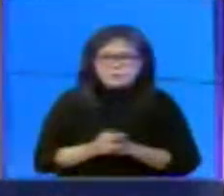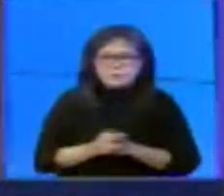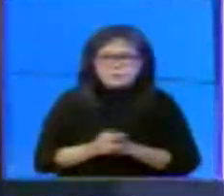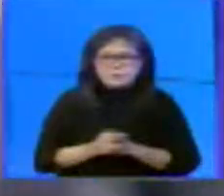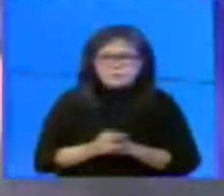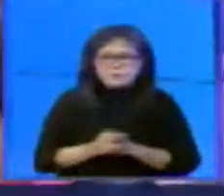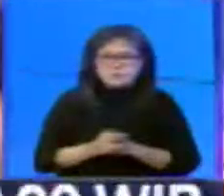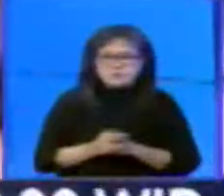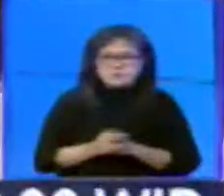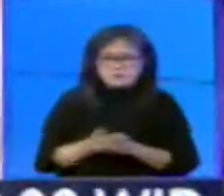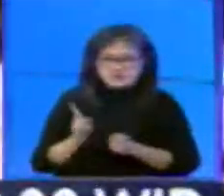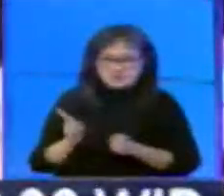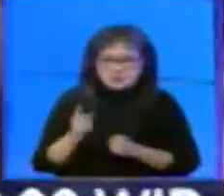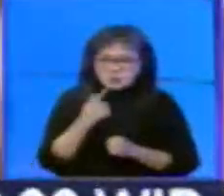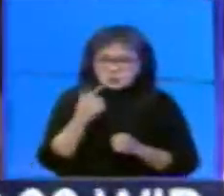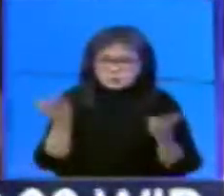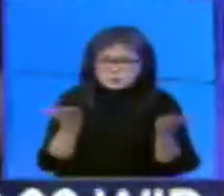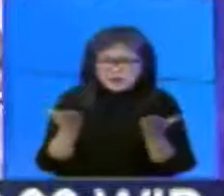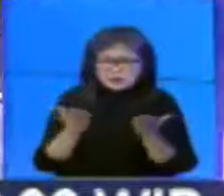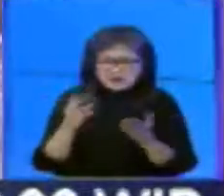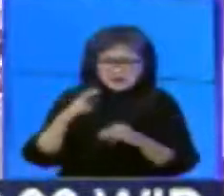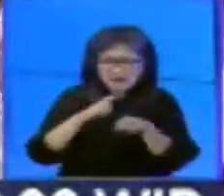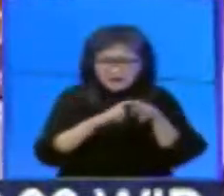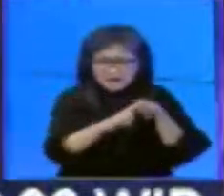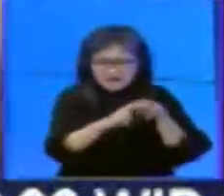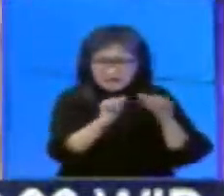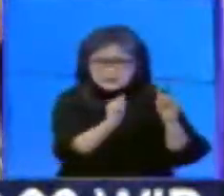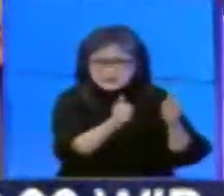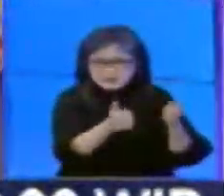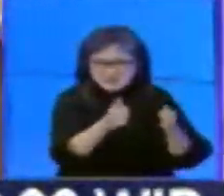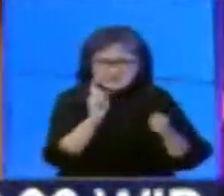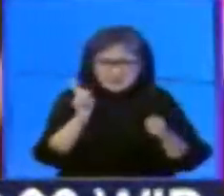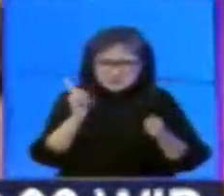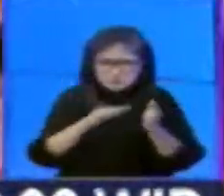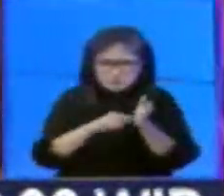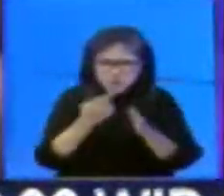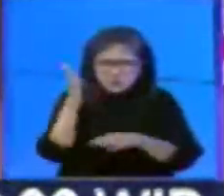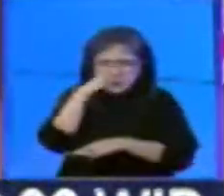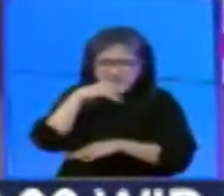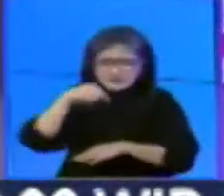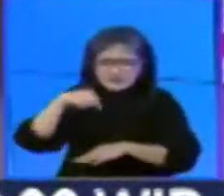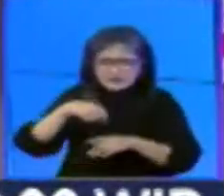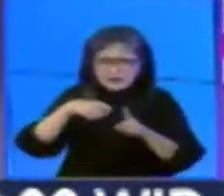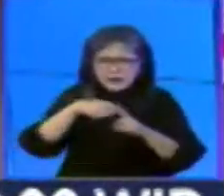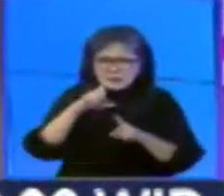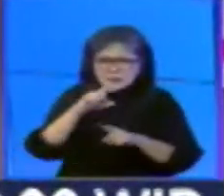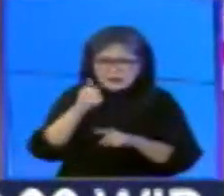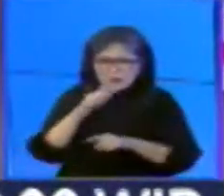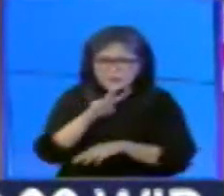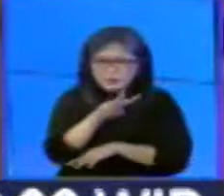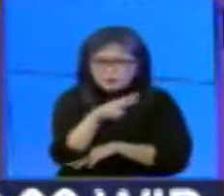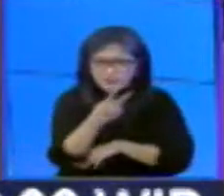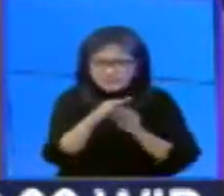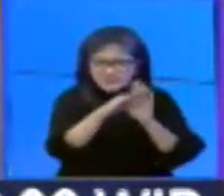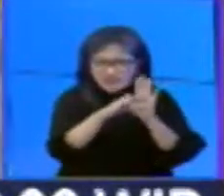Anda pengguna transportasi publik kereta komuter lain, bersiaplah. Mulai hari ini, PT Kereta Komuter Indonesia atau KCI mengubah operasional KRL komuter